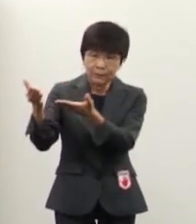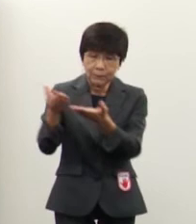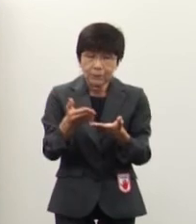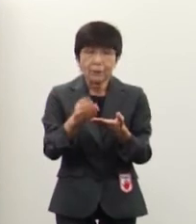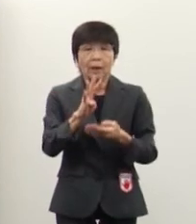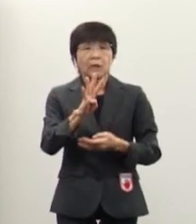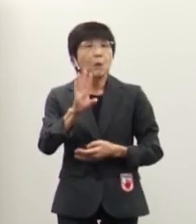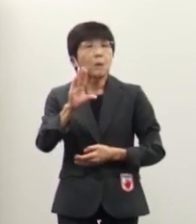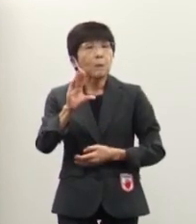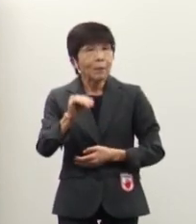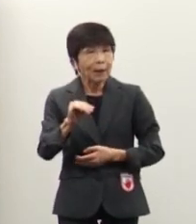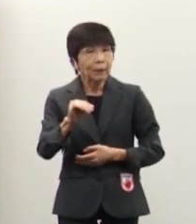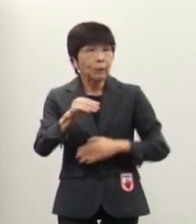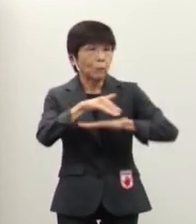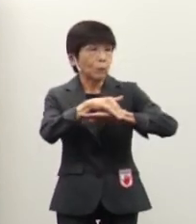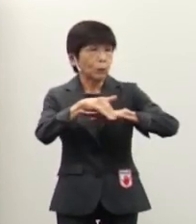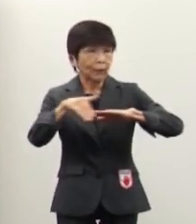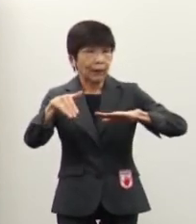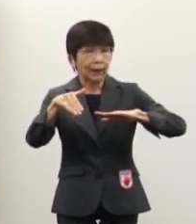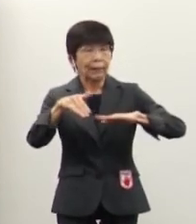送される予定となっております。